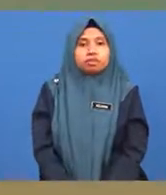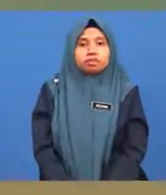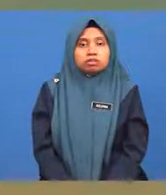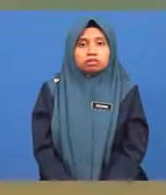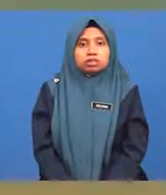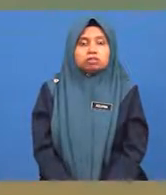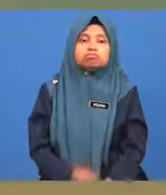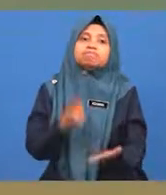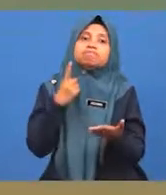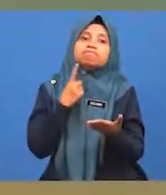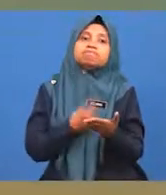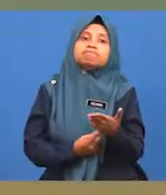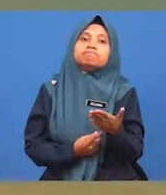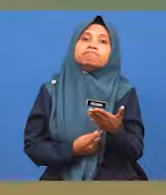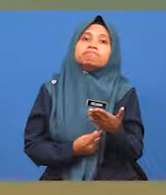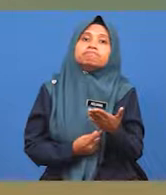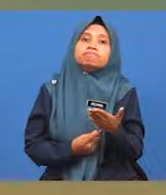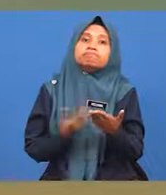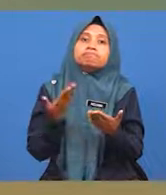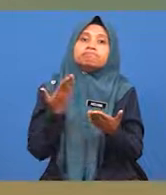Ini apa?